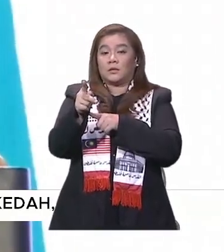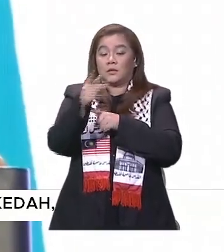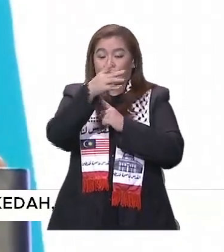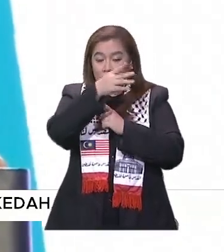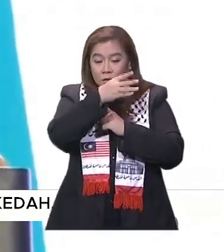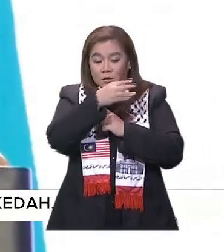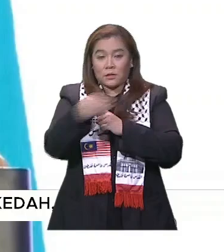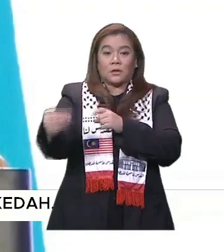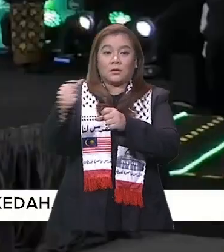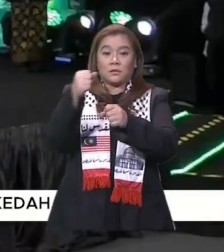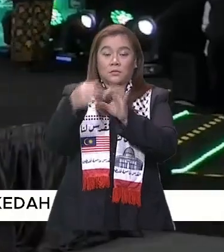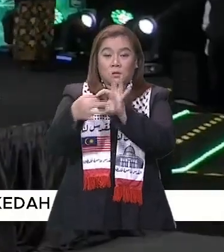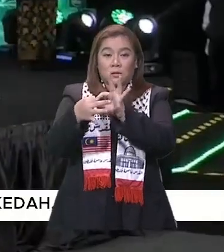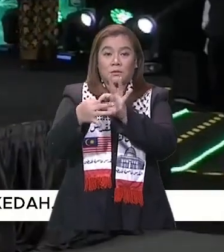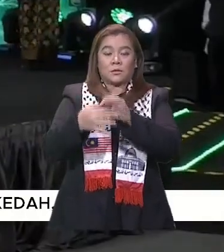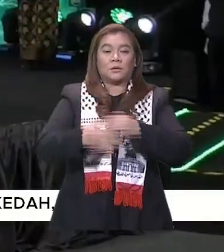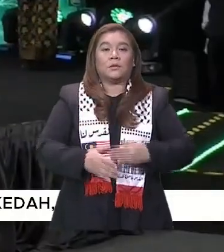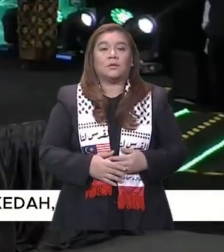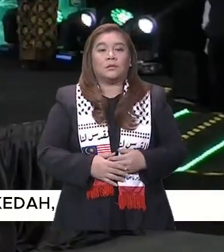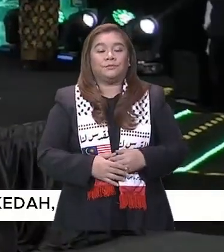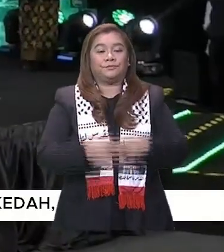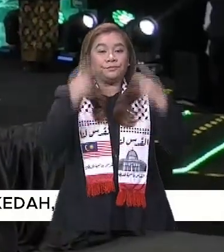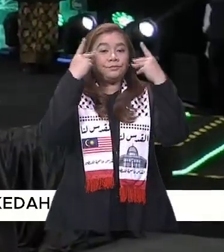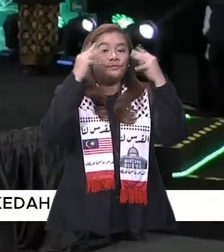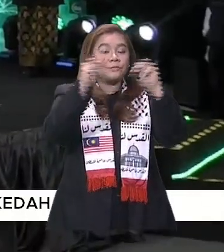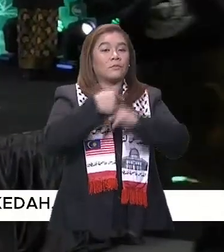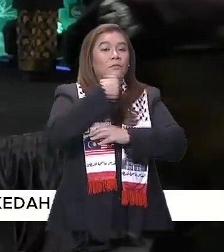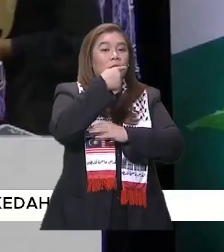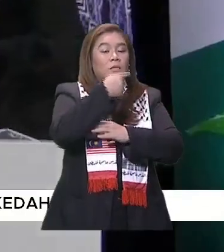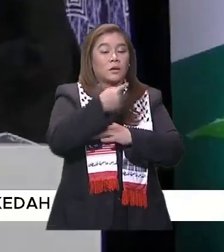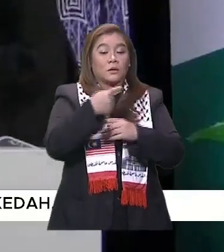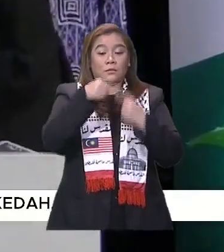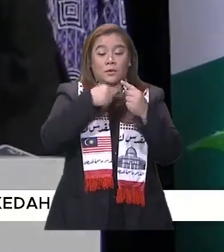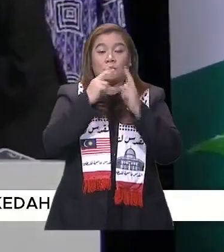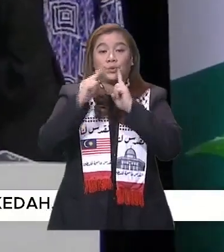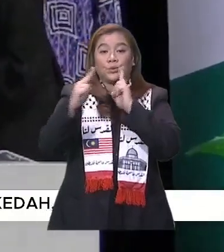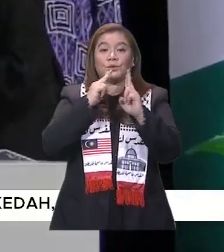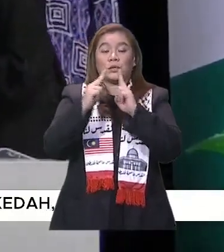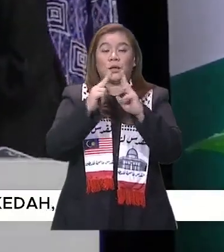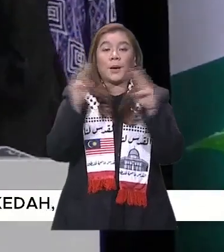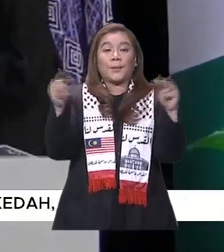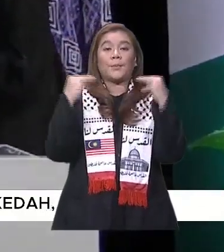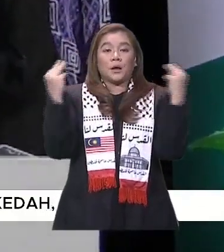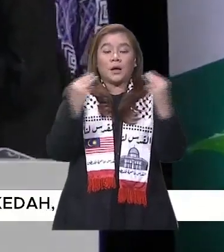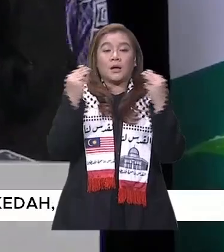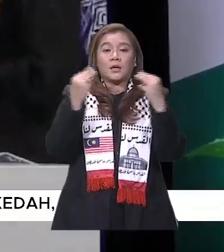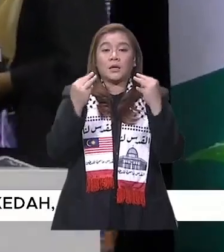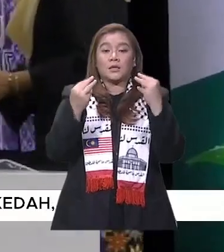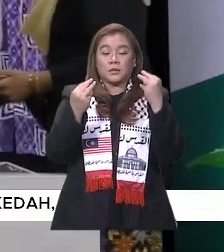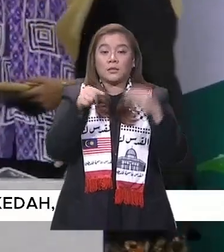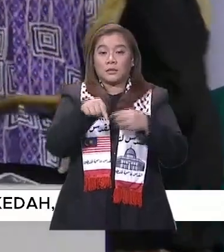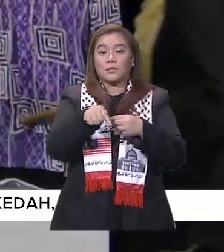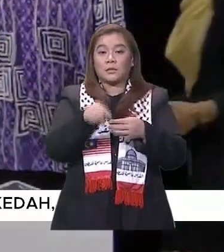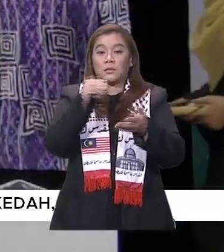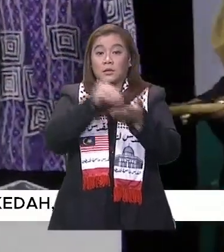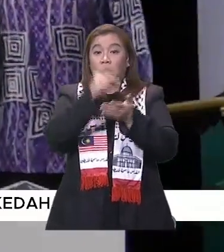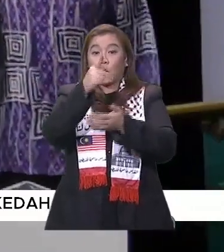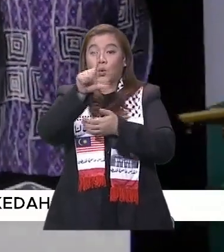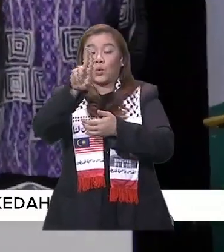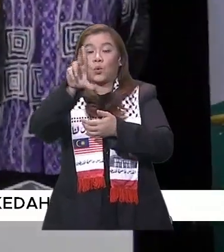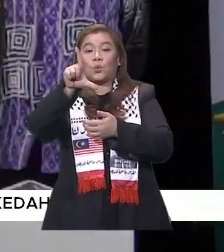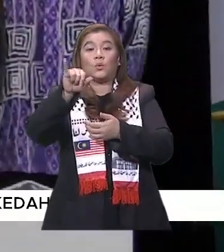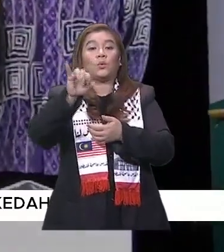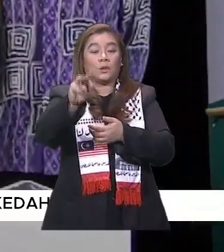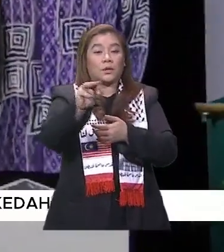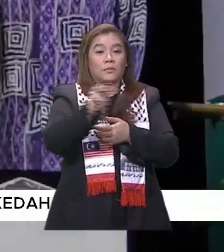workforce, discipline. Perdana Menteri berkata demikian semasa berucap di Majlis Perasmian Infineon Technologies Kulim 3 di Kulim